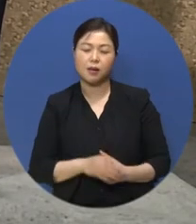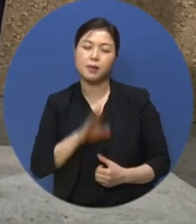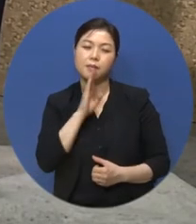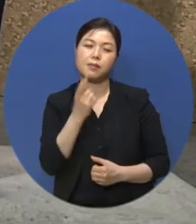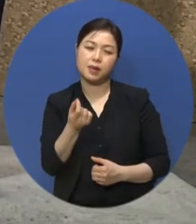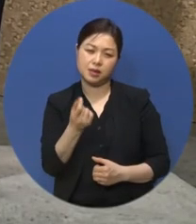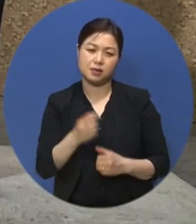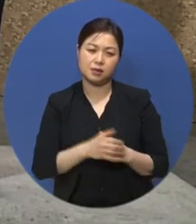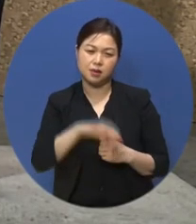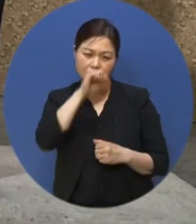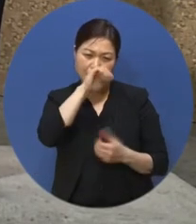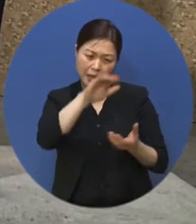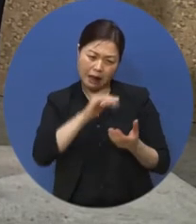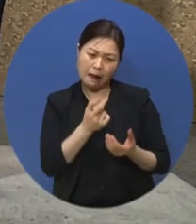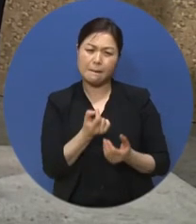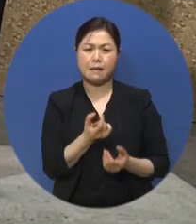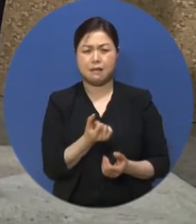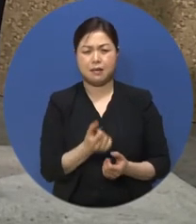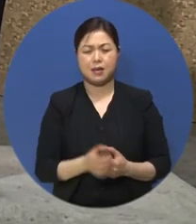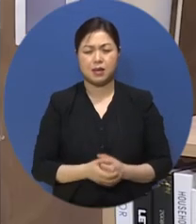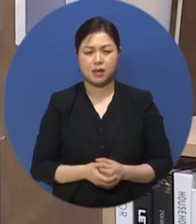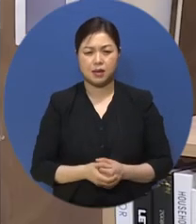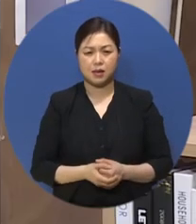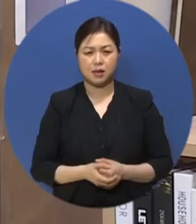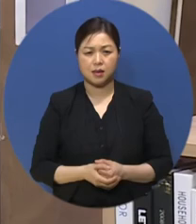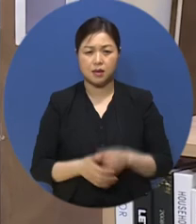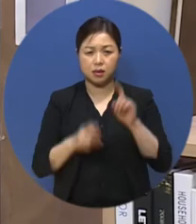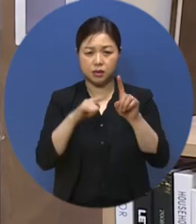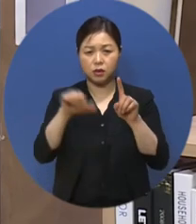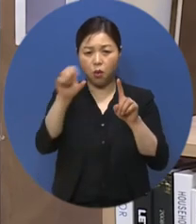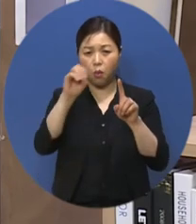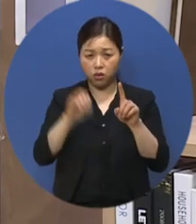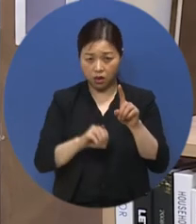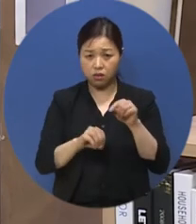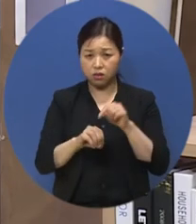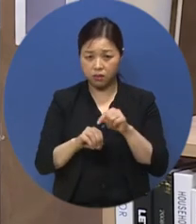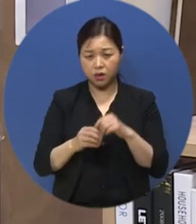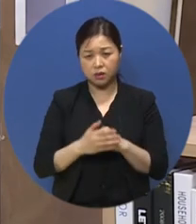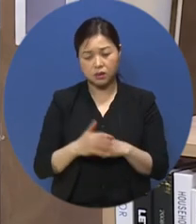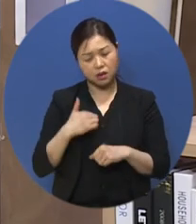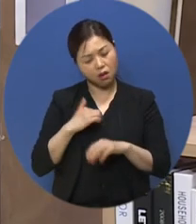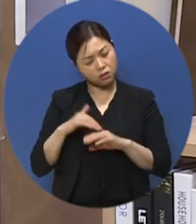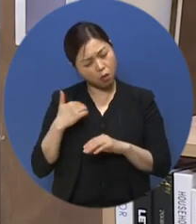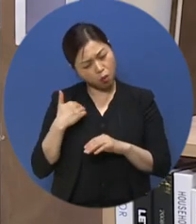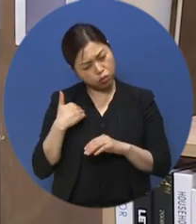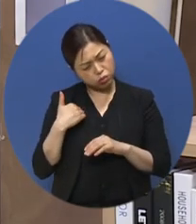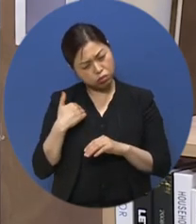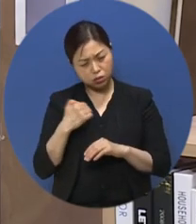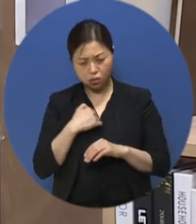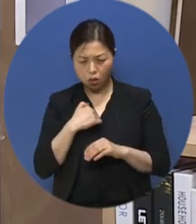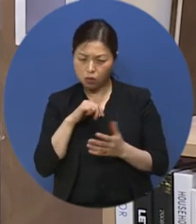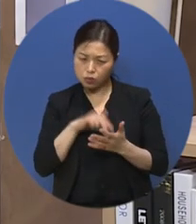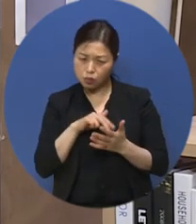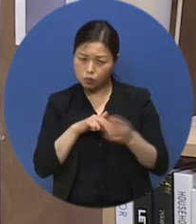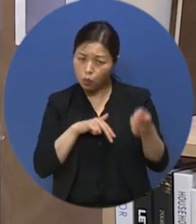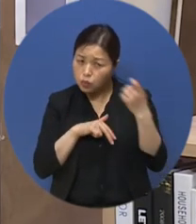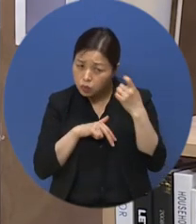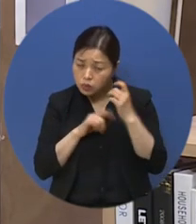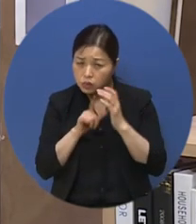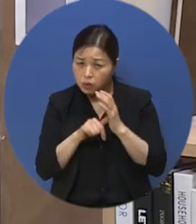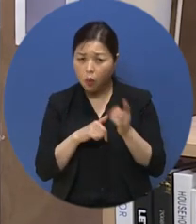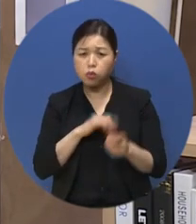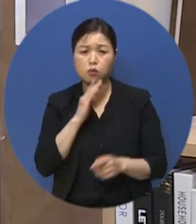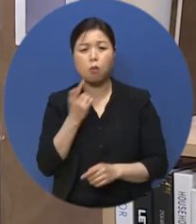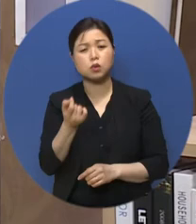예산이 너무 적습니다. 솔직히. 예, 그러니까. 그러니까 1.5%면은 잘 모르는 제가 듣기에도 굉장히 적은